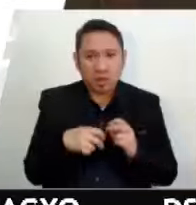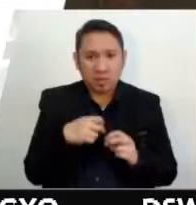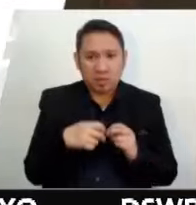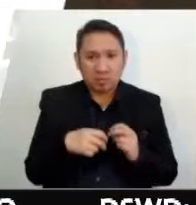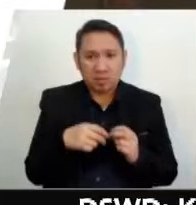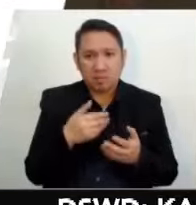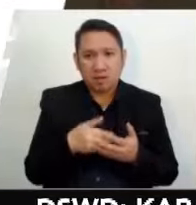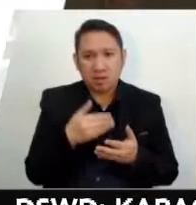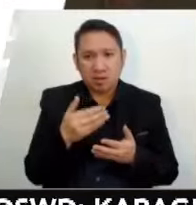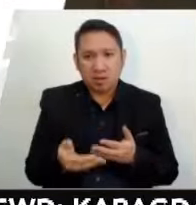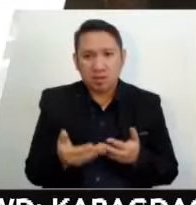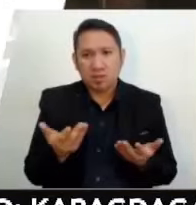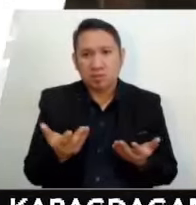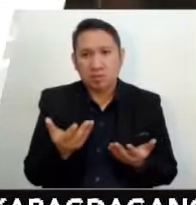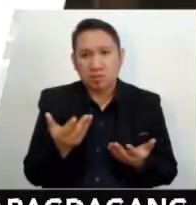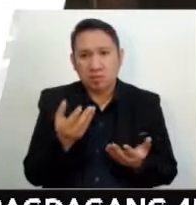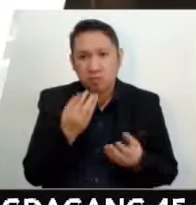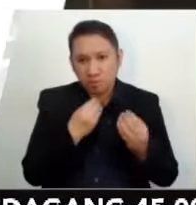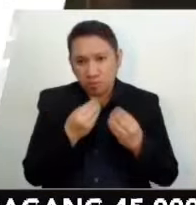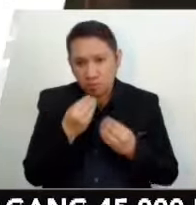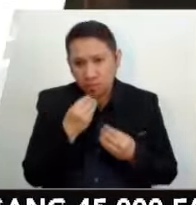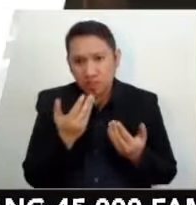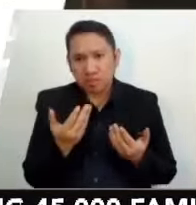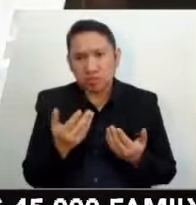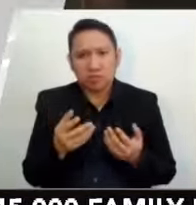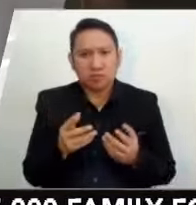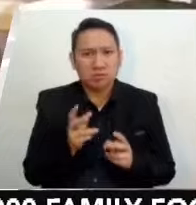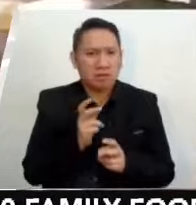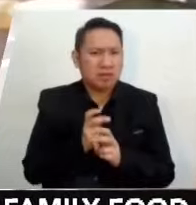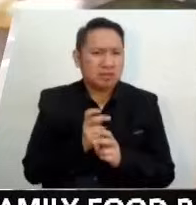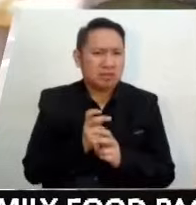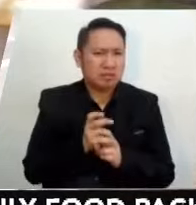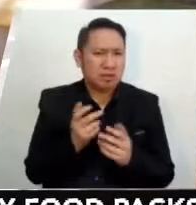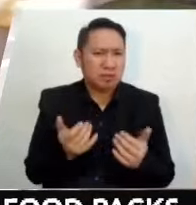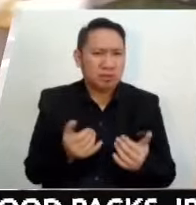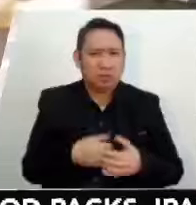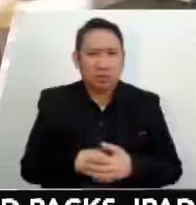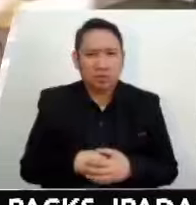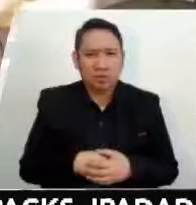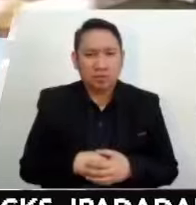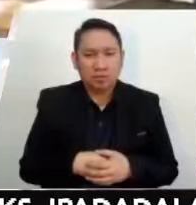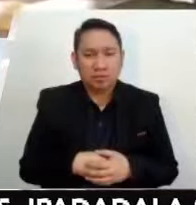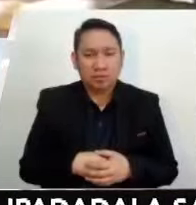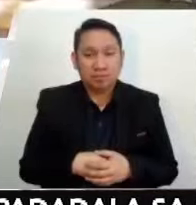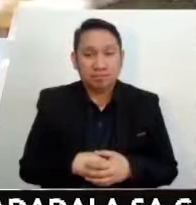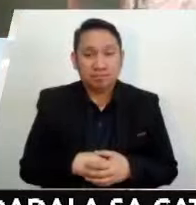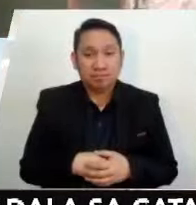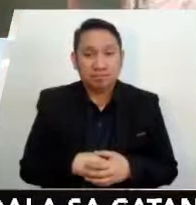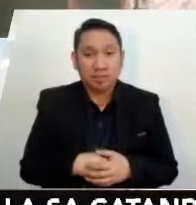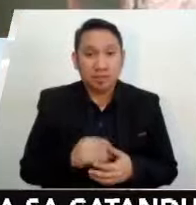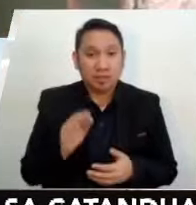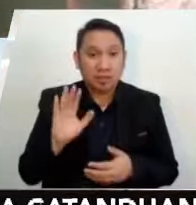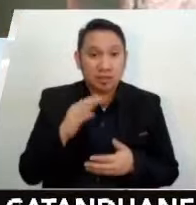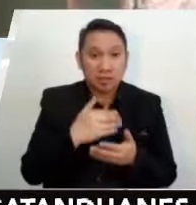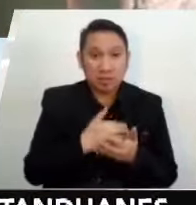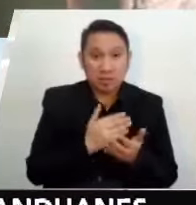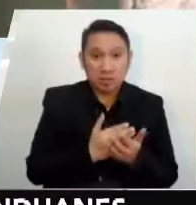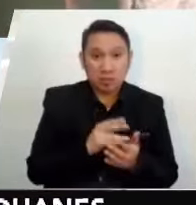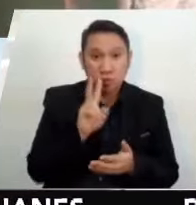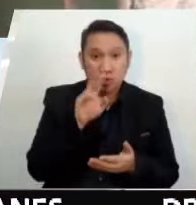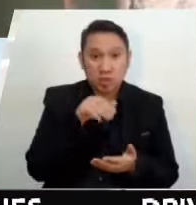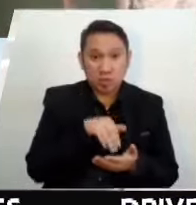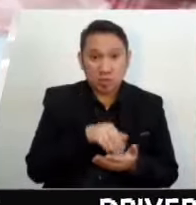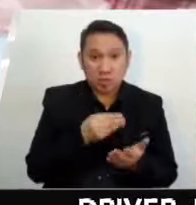prutas arta mo pigalo sa budget naman na Php2,000 ni Mary Jane para sa